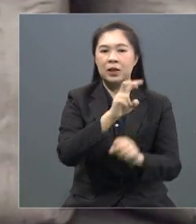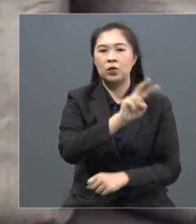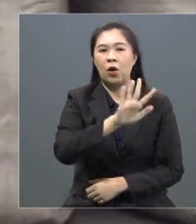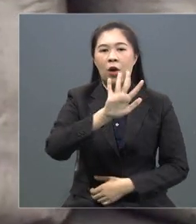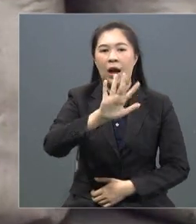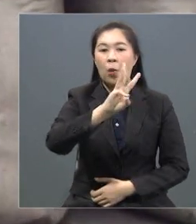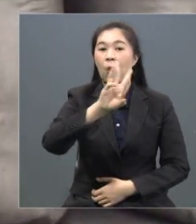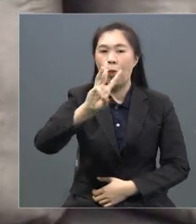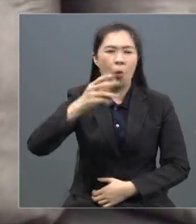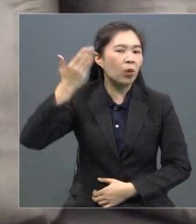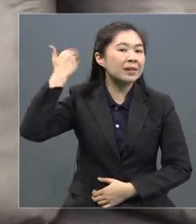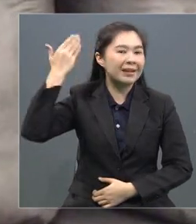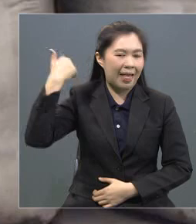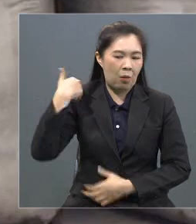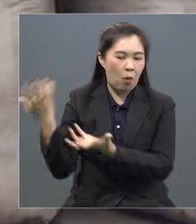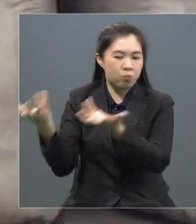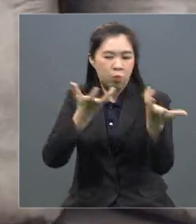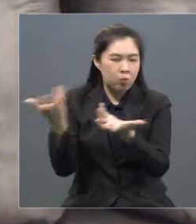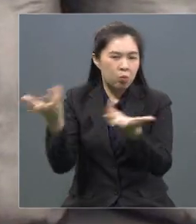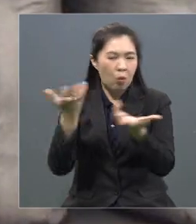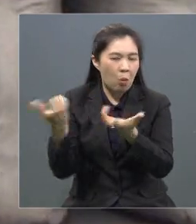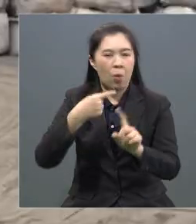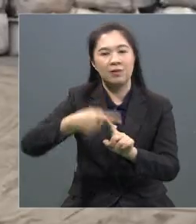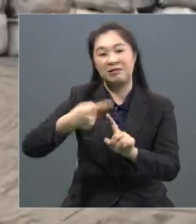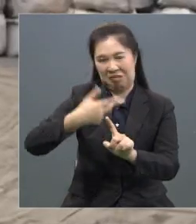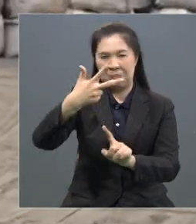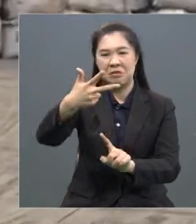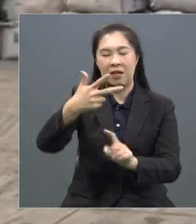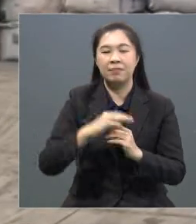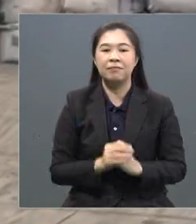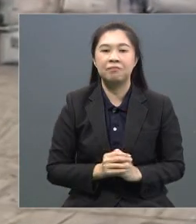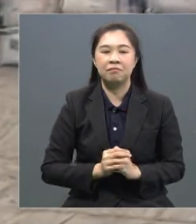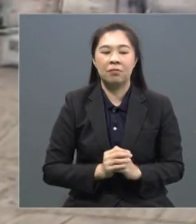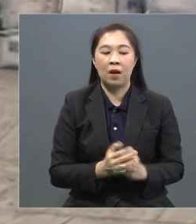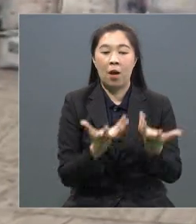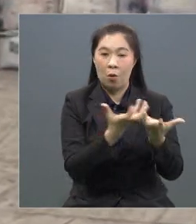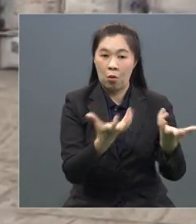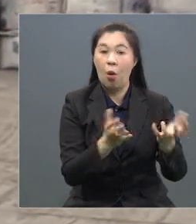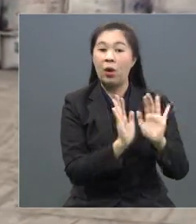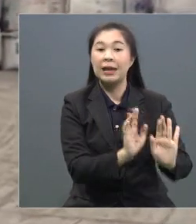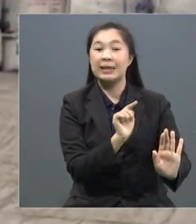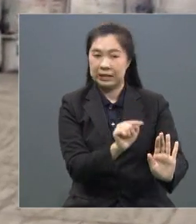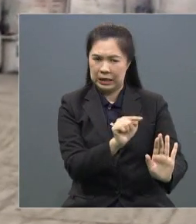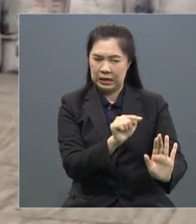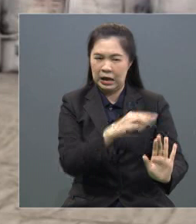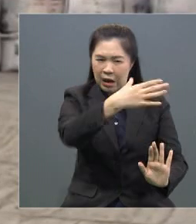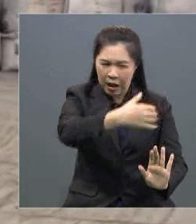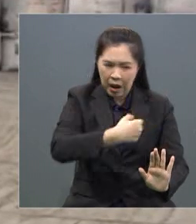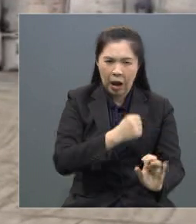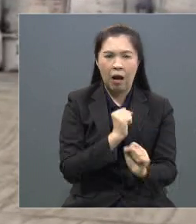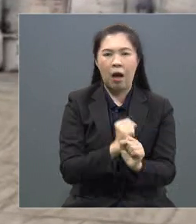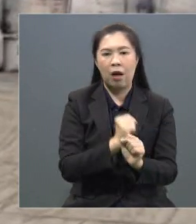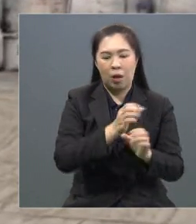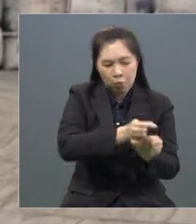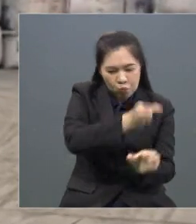2566ใช้เวลาในการขนย้าย 3เดือนโดยระบุครับว่ายังไม่มีการนำกากแคดเมียมและสังกาสีเข้าสู่กระบวนการ